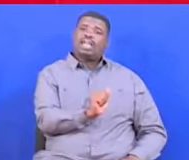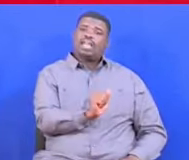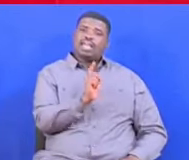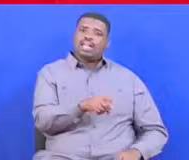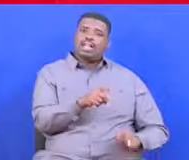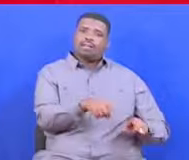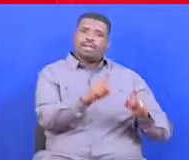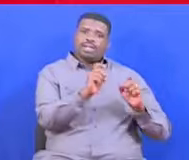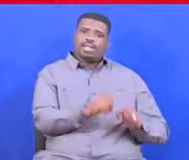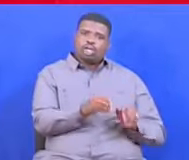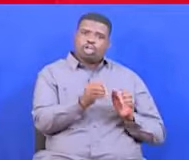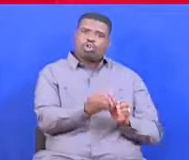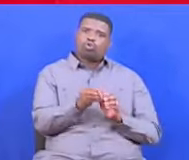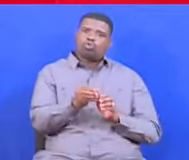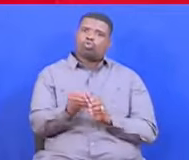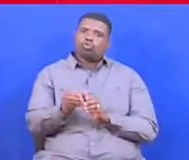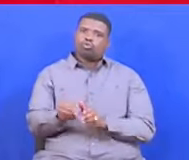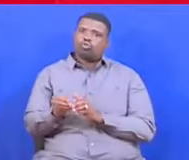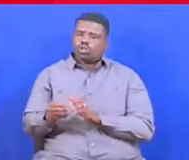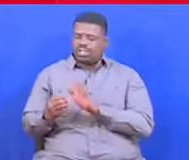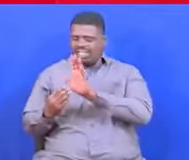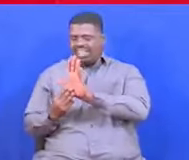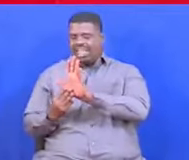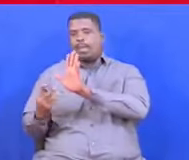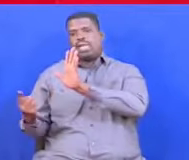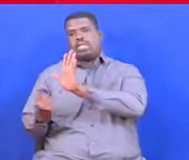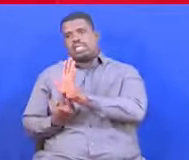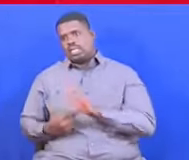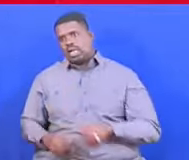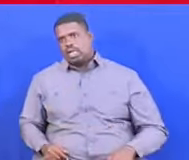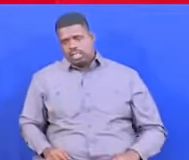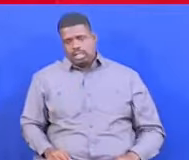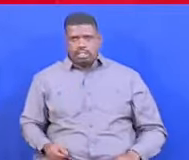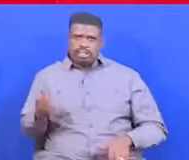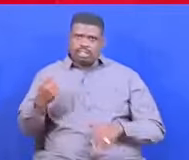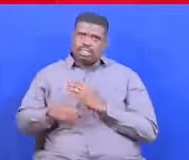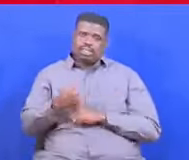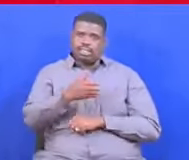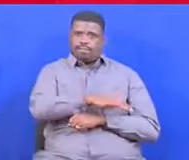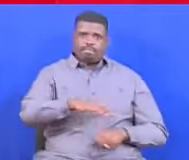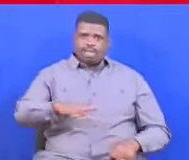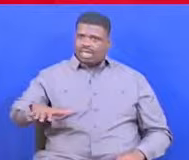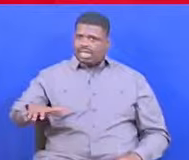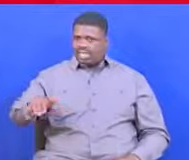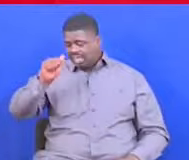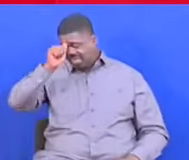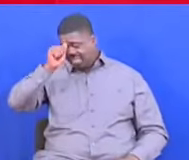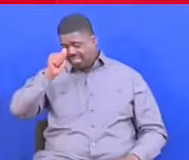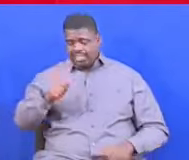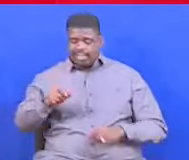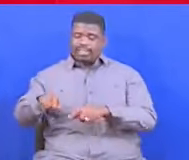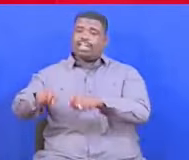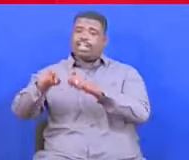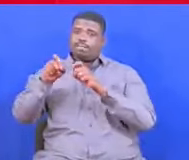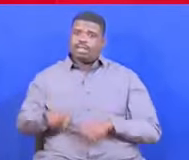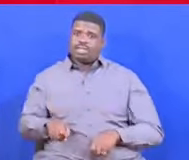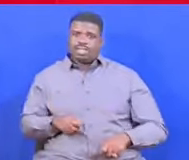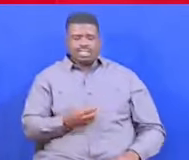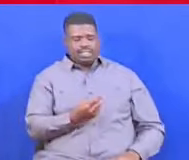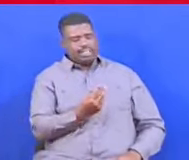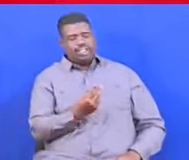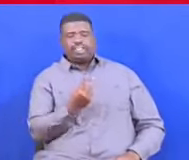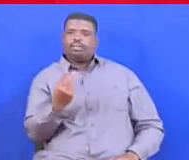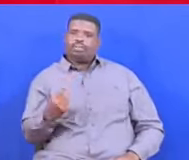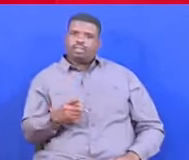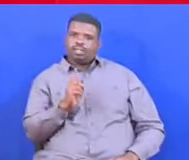ina bandari ndogo ndogo 86. Katika bahari ya Hindi peke yake ina bandari